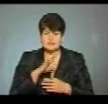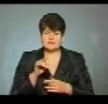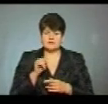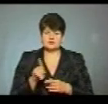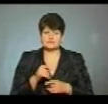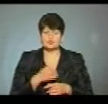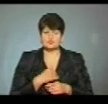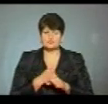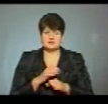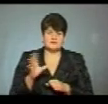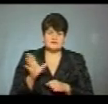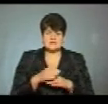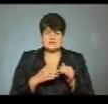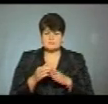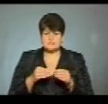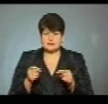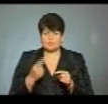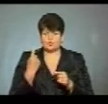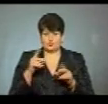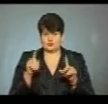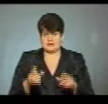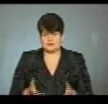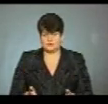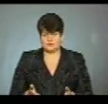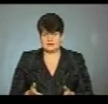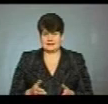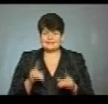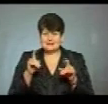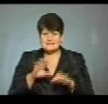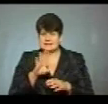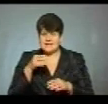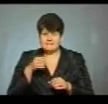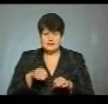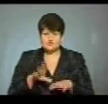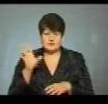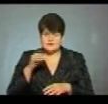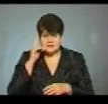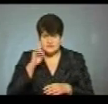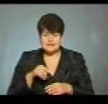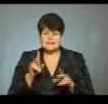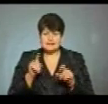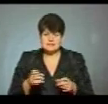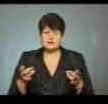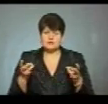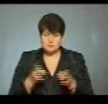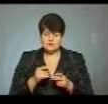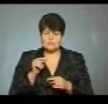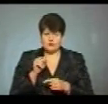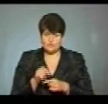зробити абсолютно всі спеціальності по одному тесту. Тест не рішає всіх знань. Так, він необхідний. Тести необхідні, тому